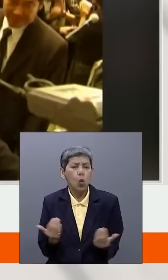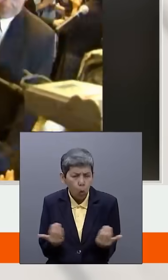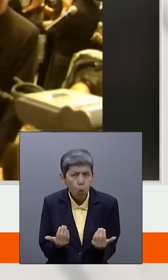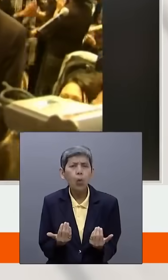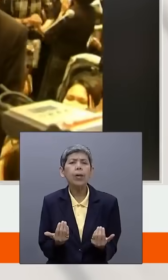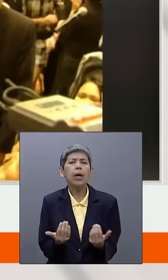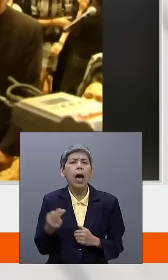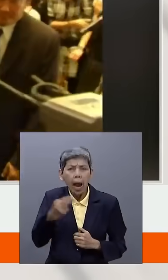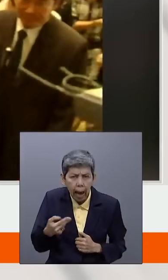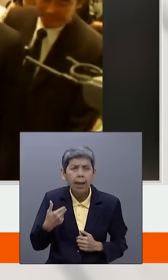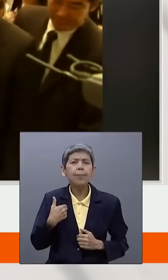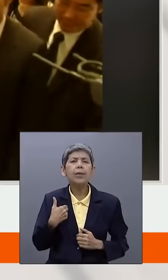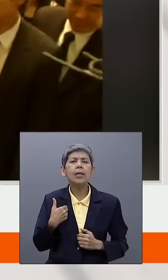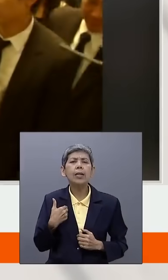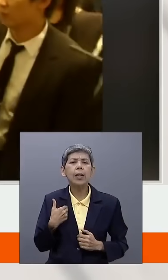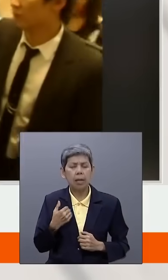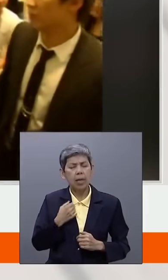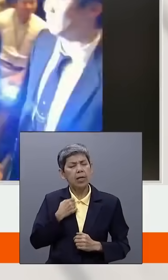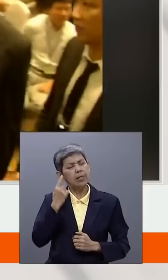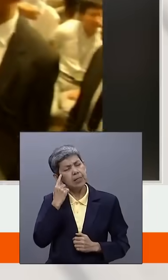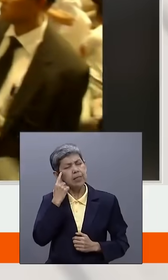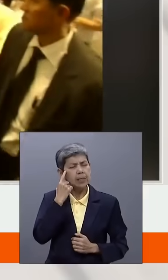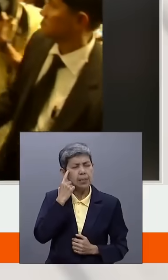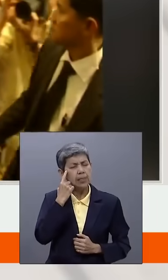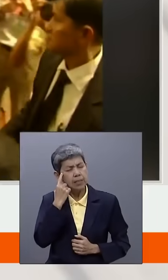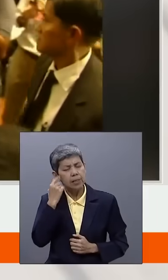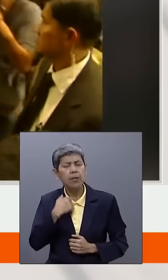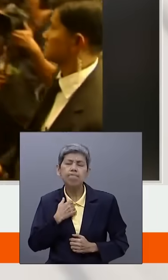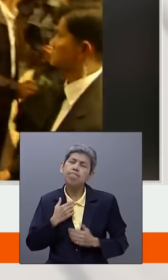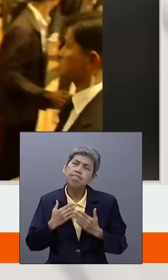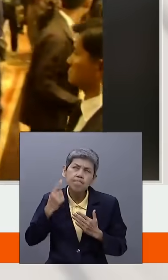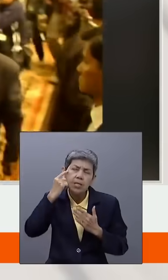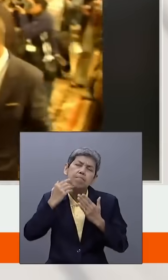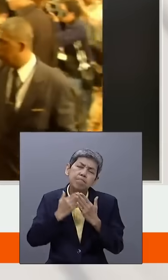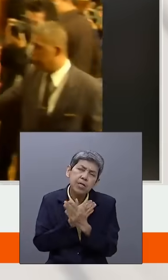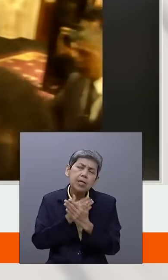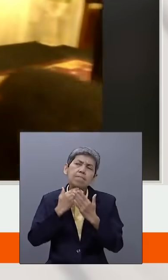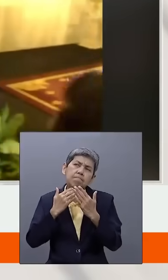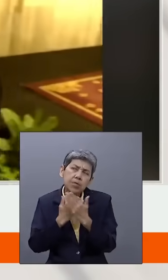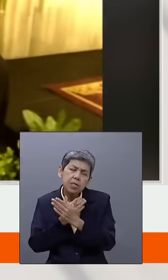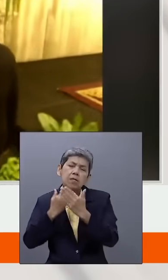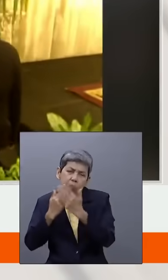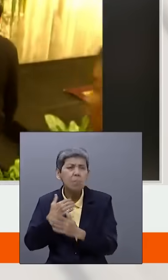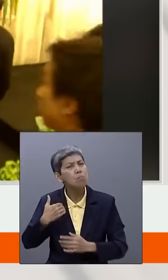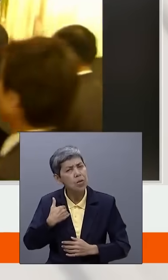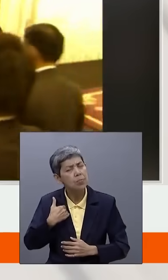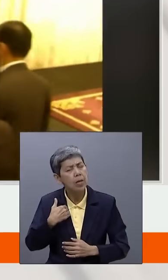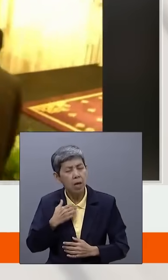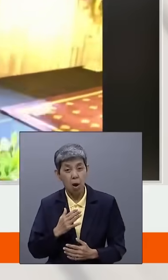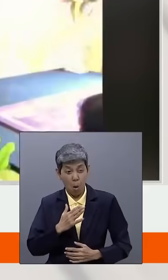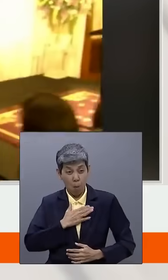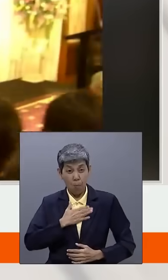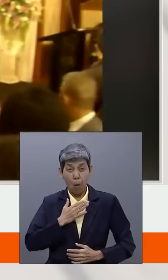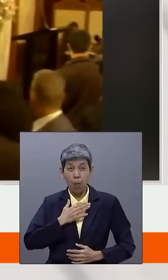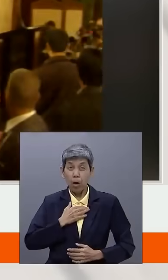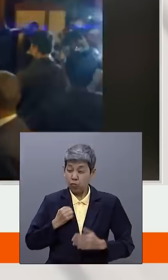านเป็นบ้านเป็นเมืองเนี่ยนะครับมันก็อาจจะมีmindsetบางอย่างปรับไปตามวัยของคนนะครับผมเองเนี่ยผ่านช่วงเวล